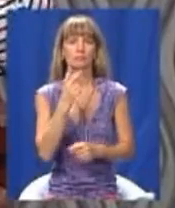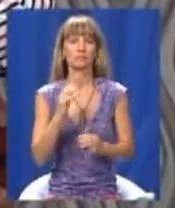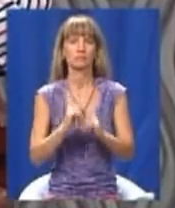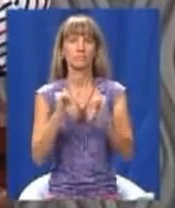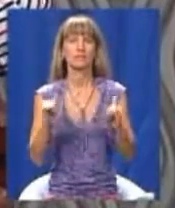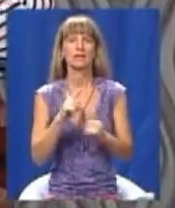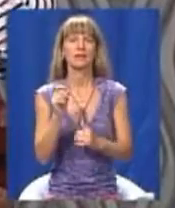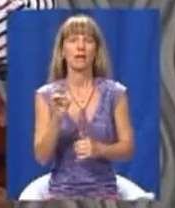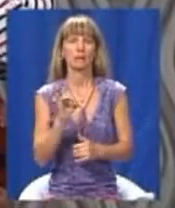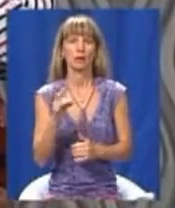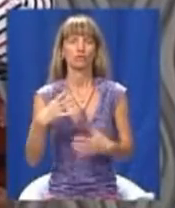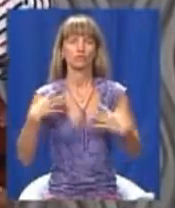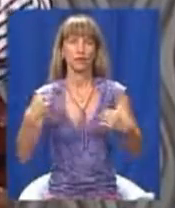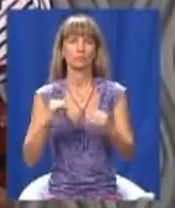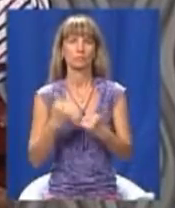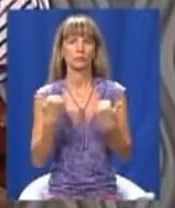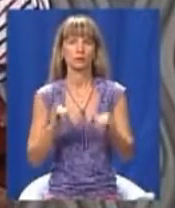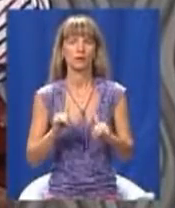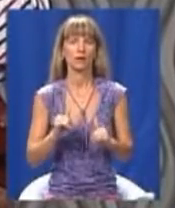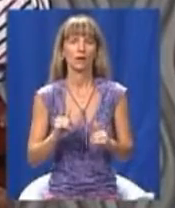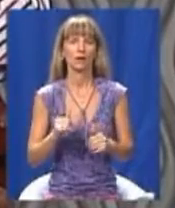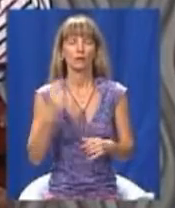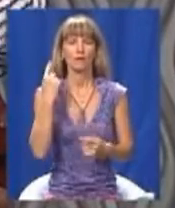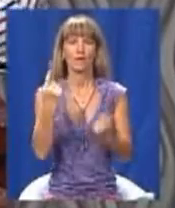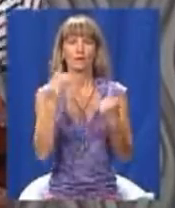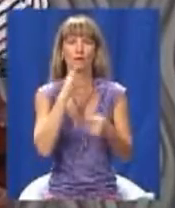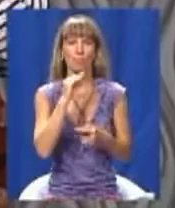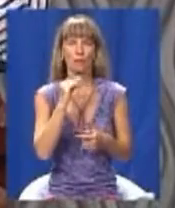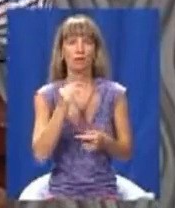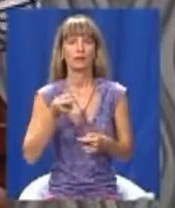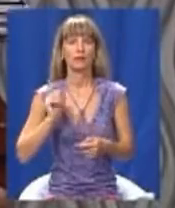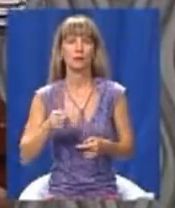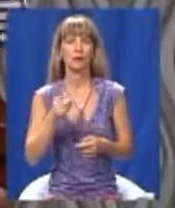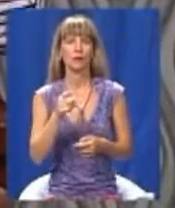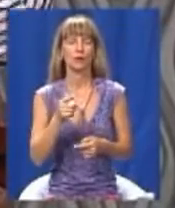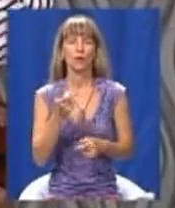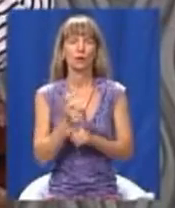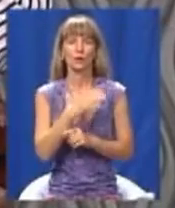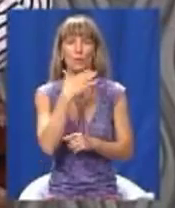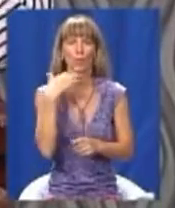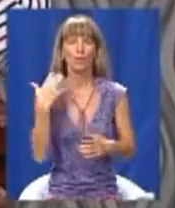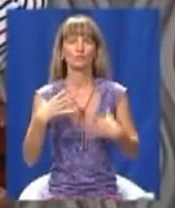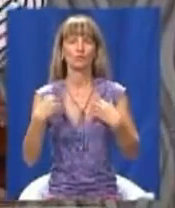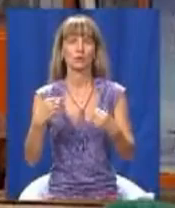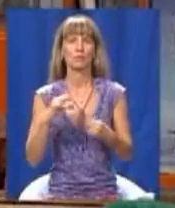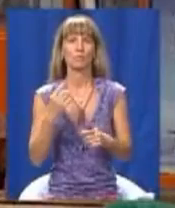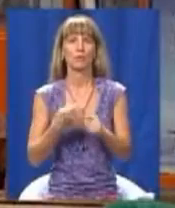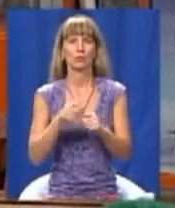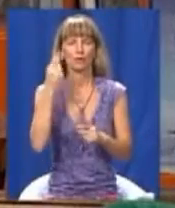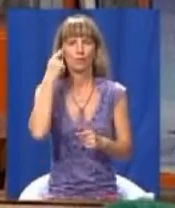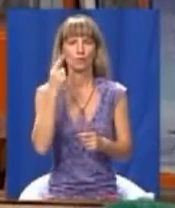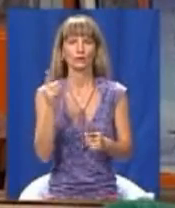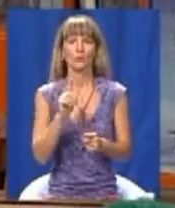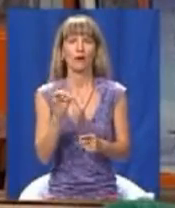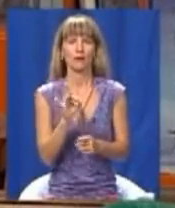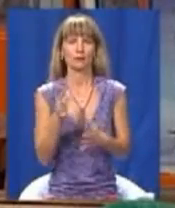збільшуються за рахунок шерсті, вражають. Але, начебто, величенський песик, да, а насправді він цього лише дуже шерстяний, дуже багато шерсті, і від того ти думаєш, що ого,